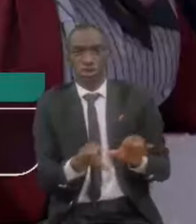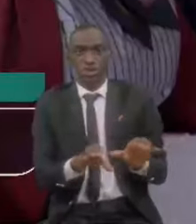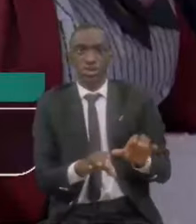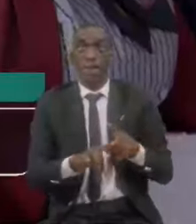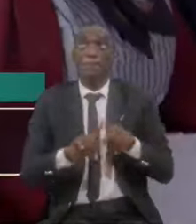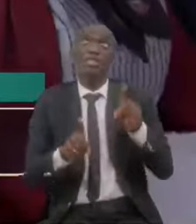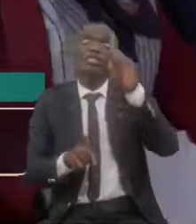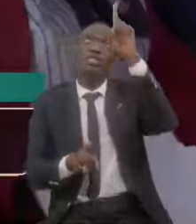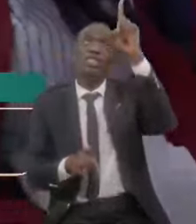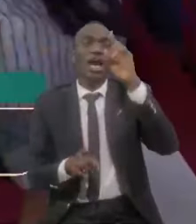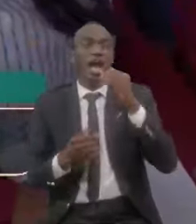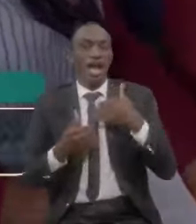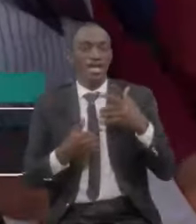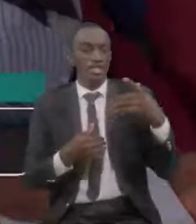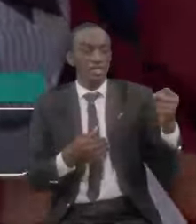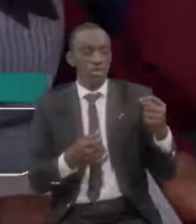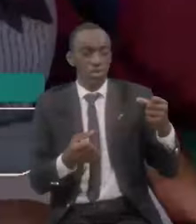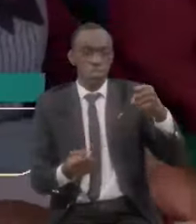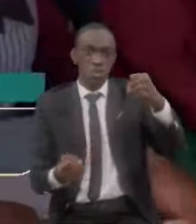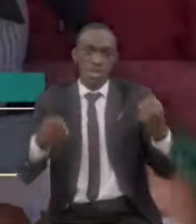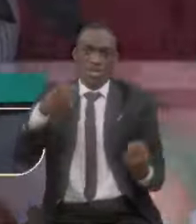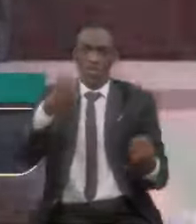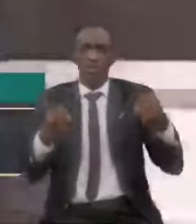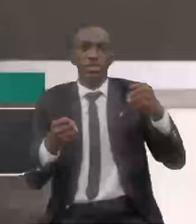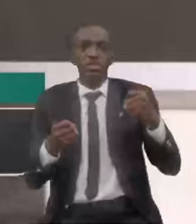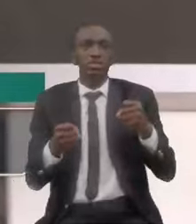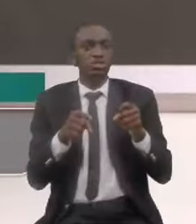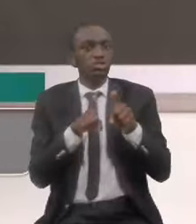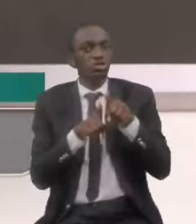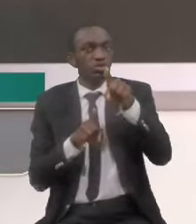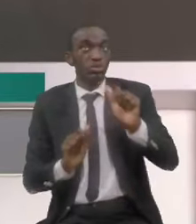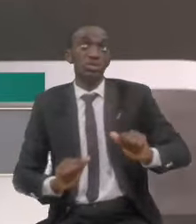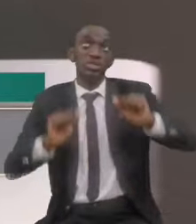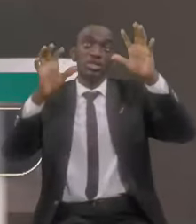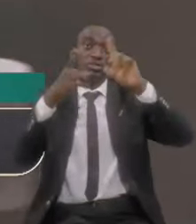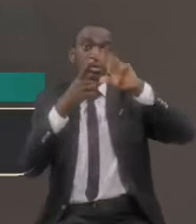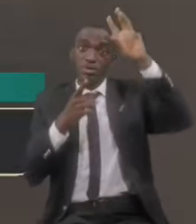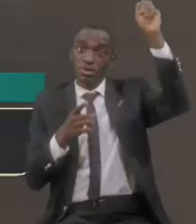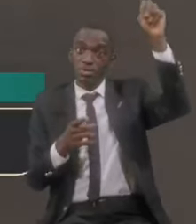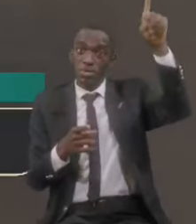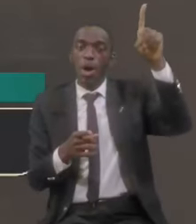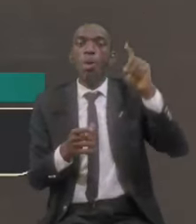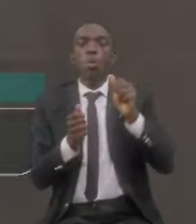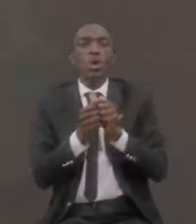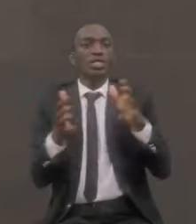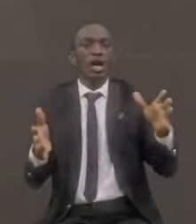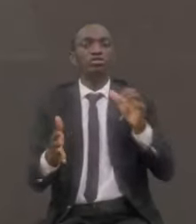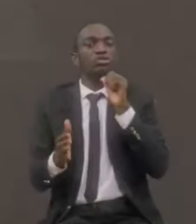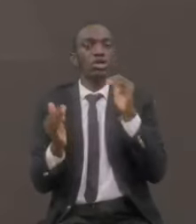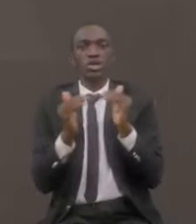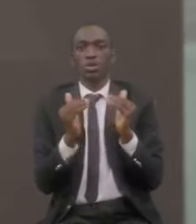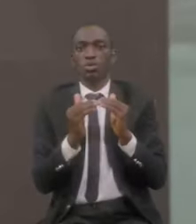soumets sans être sous un joug étranger. Il peut y avoir des gens en classe avec